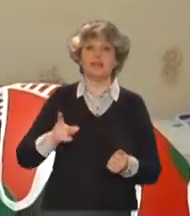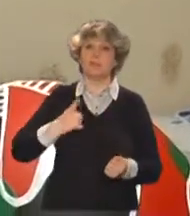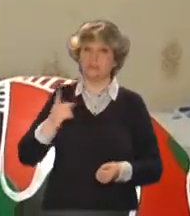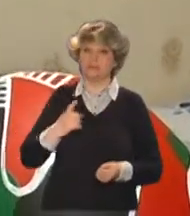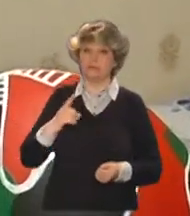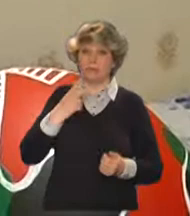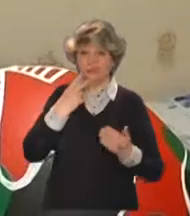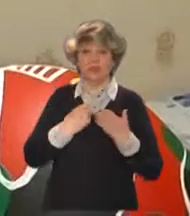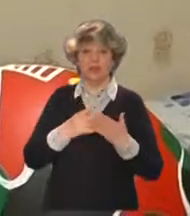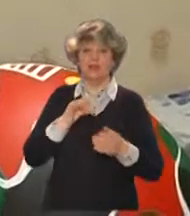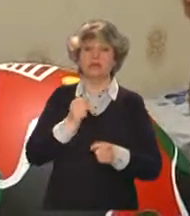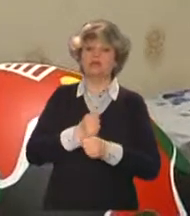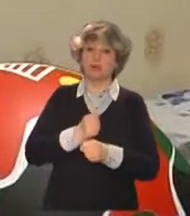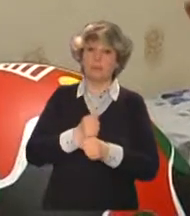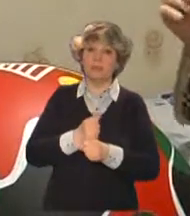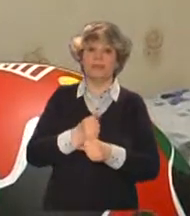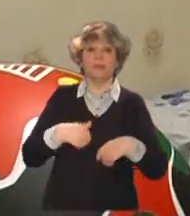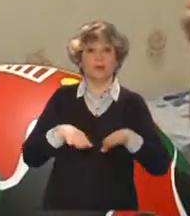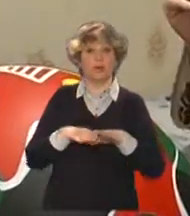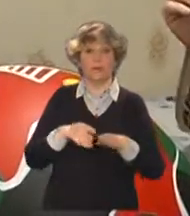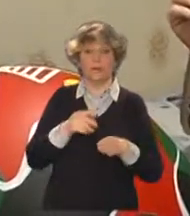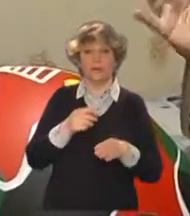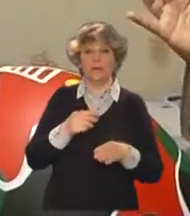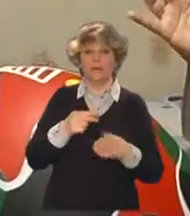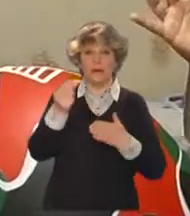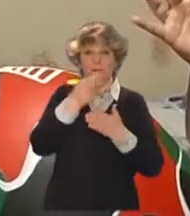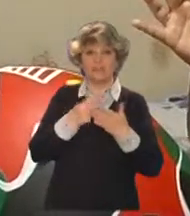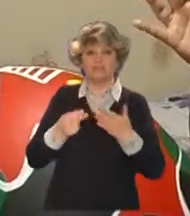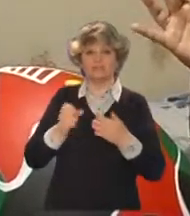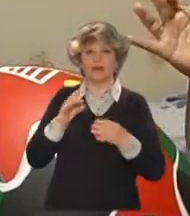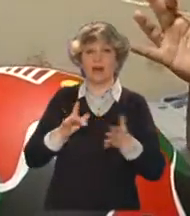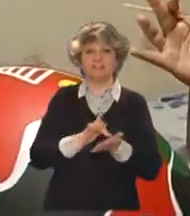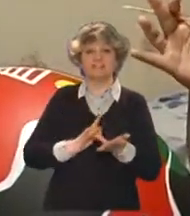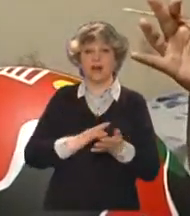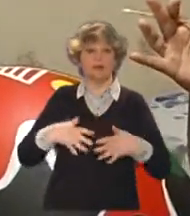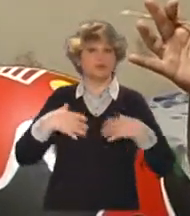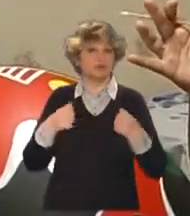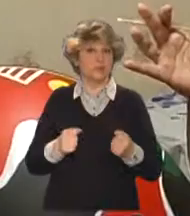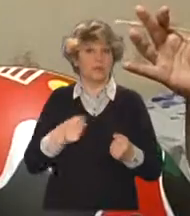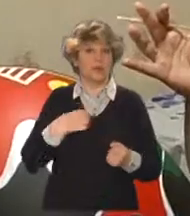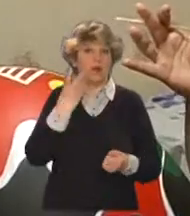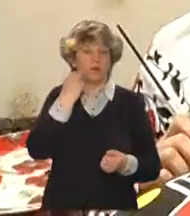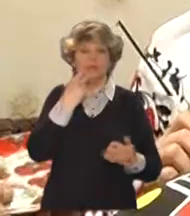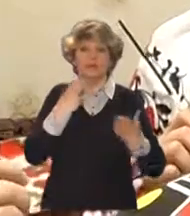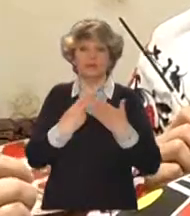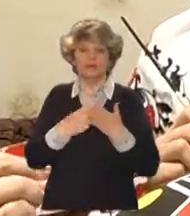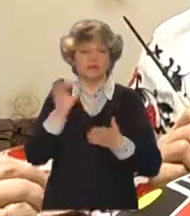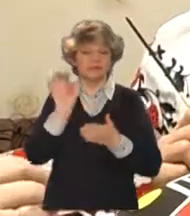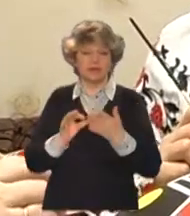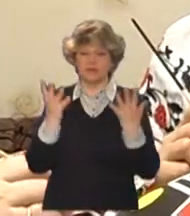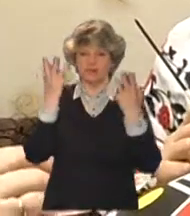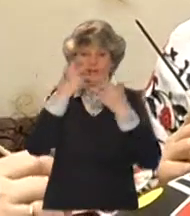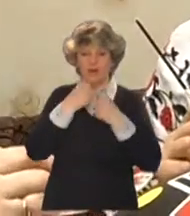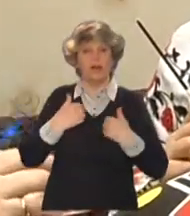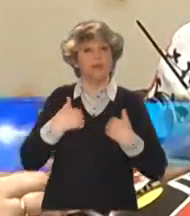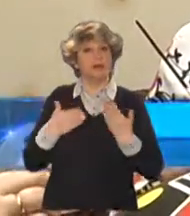І зробила таку писанку, так вона, циганські дороги. Я коли її побачила, я закохалася. Я їй